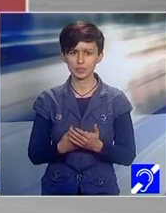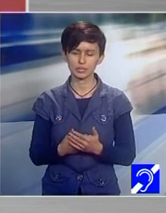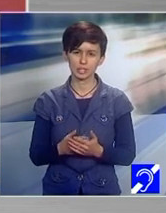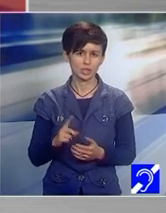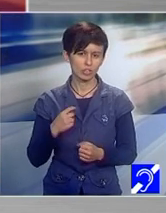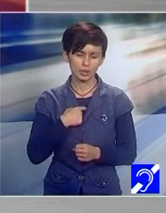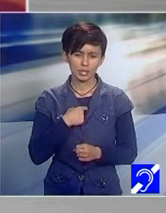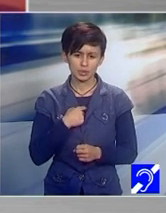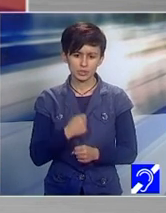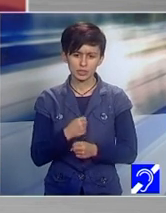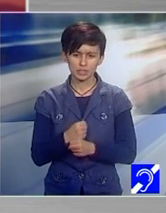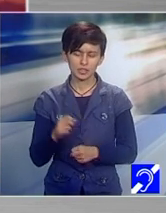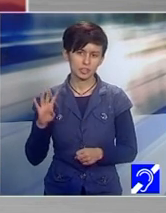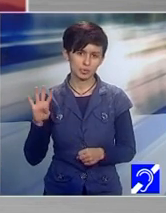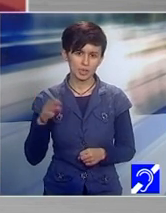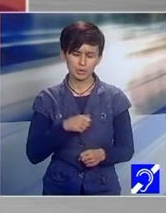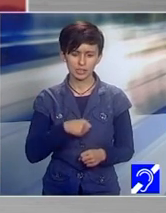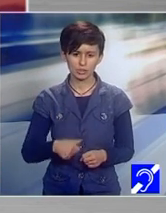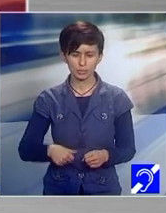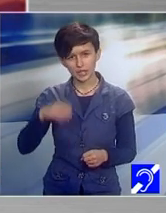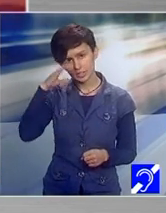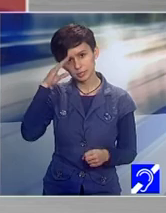intervenții chirurgicale pe zi, am făcut